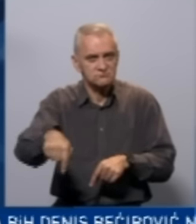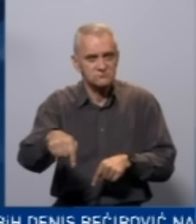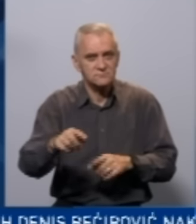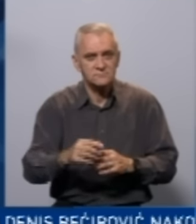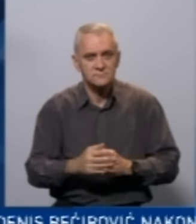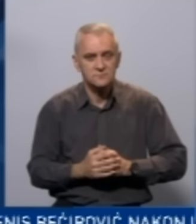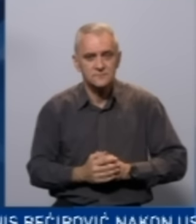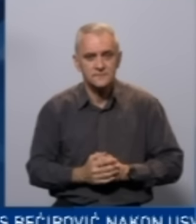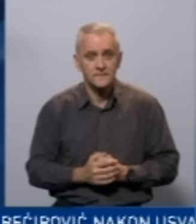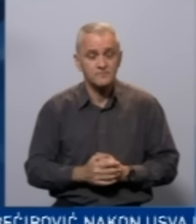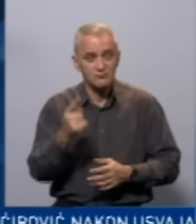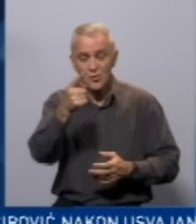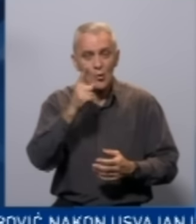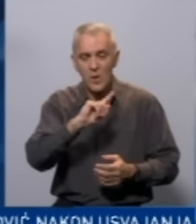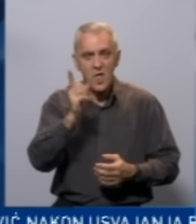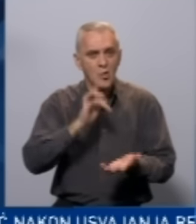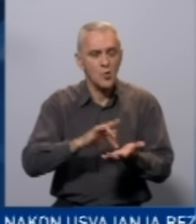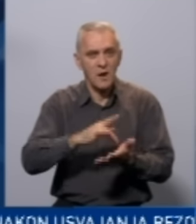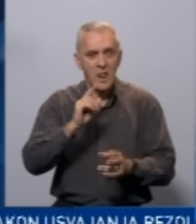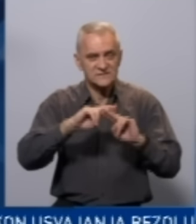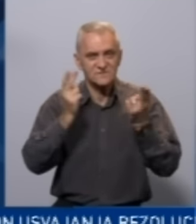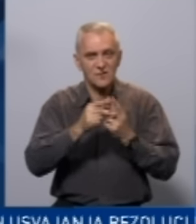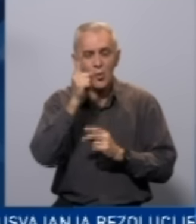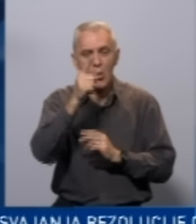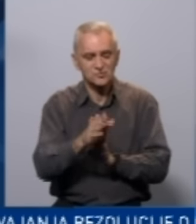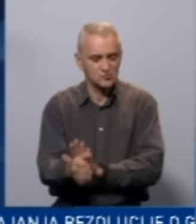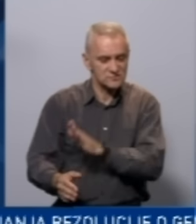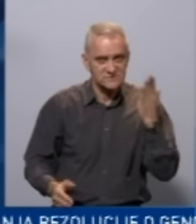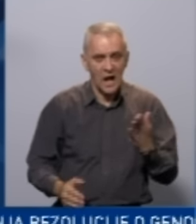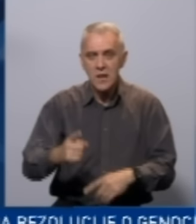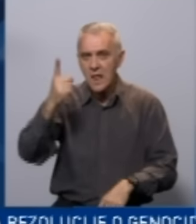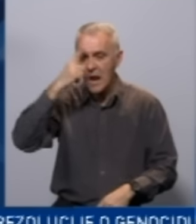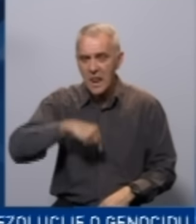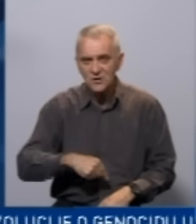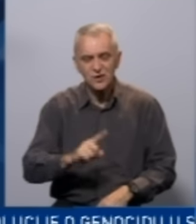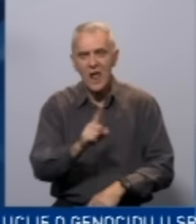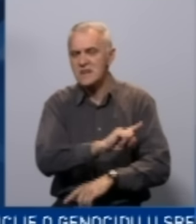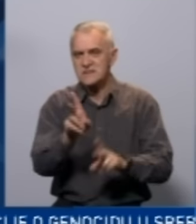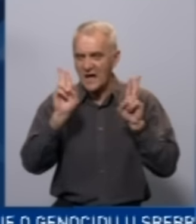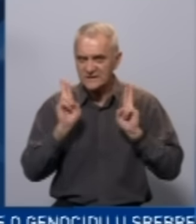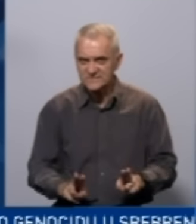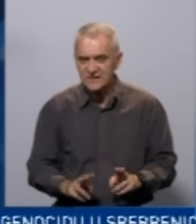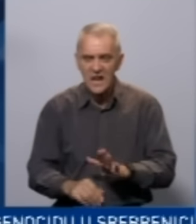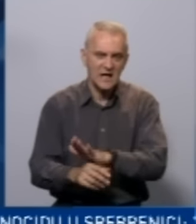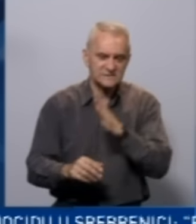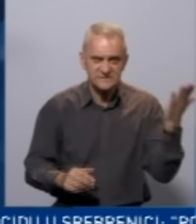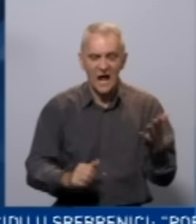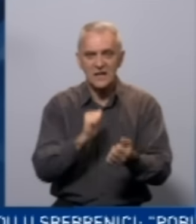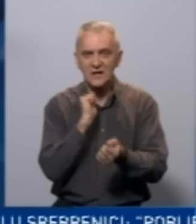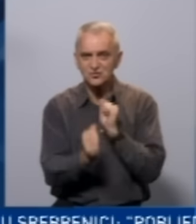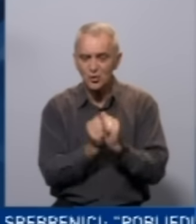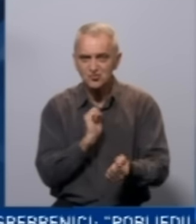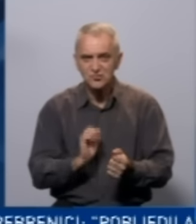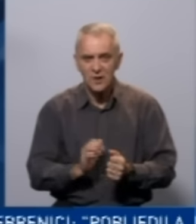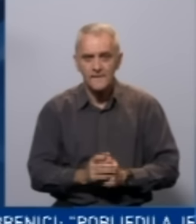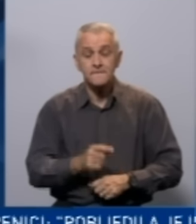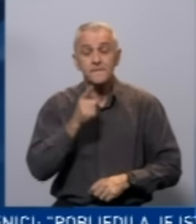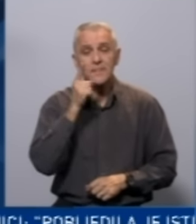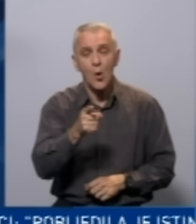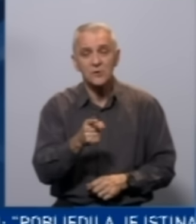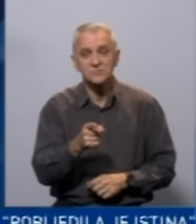ne pripadaju normalnom svijetu. Oni su stali na strani laži, na strani neistine, na strani zločina i oni su